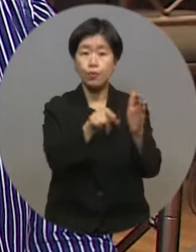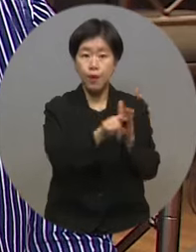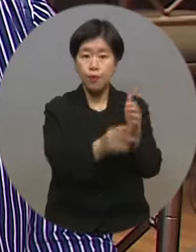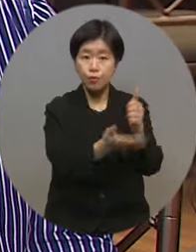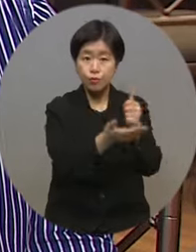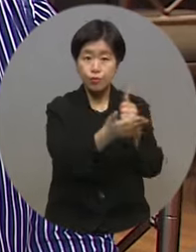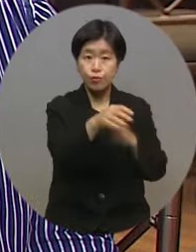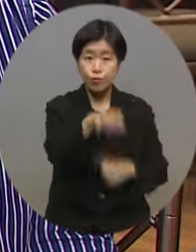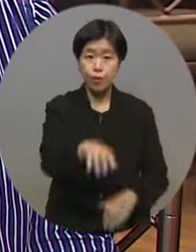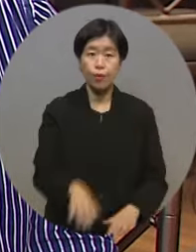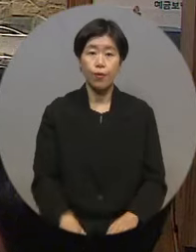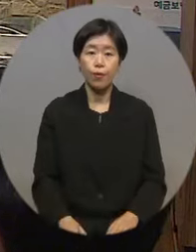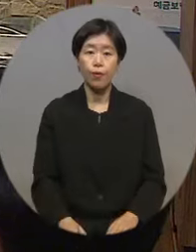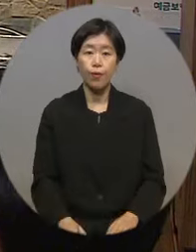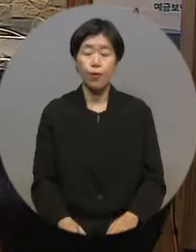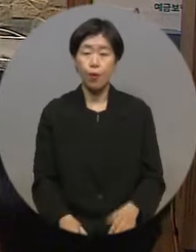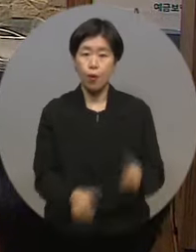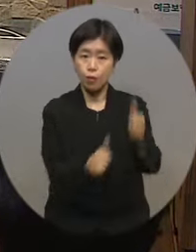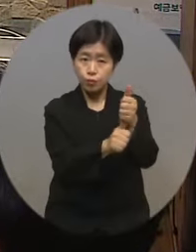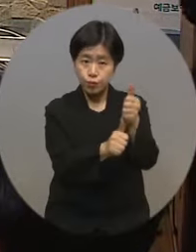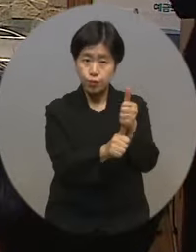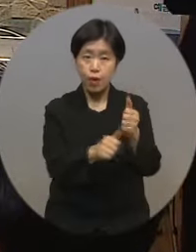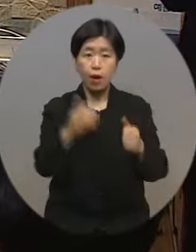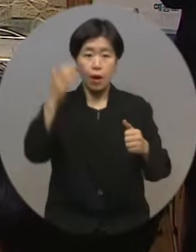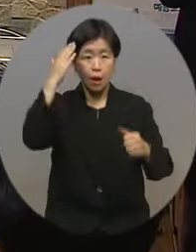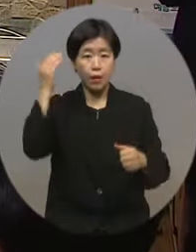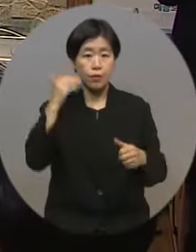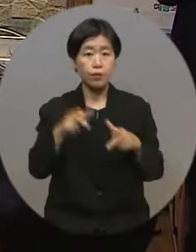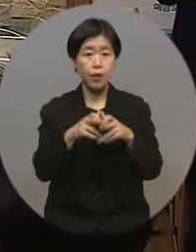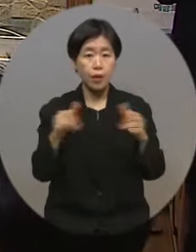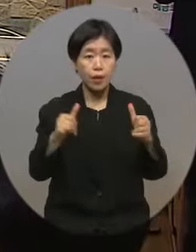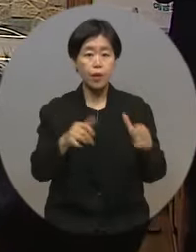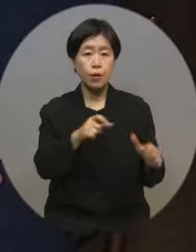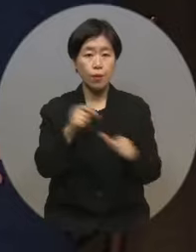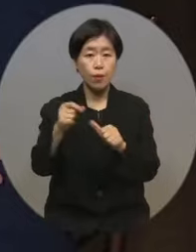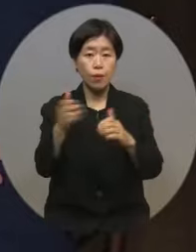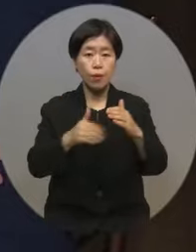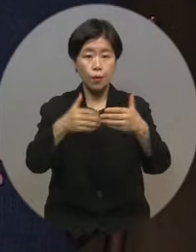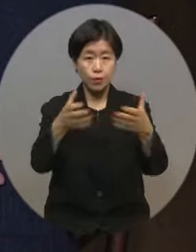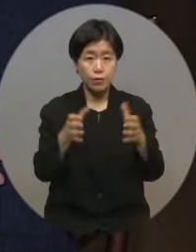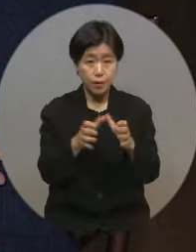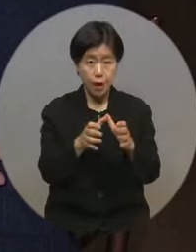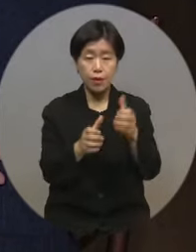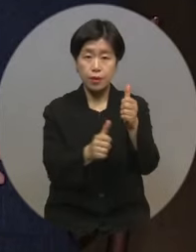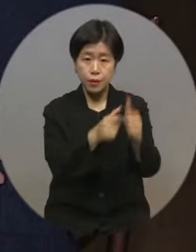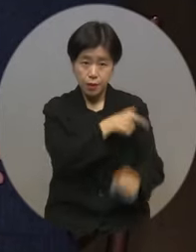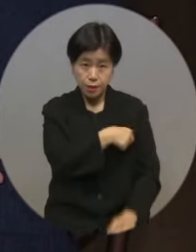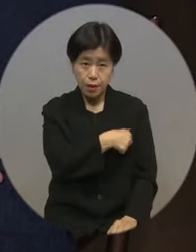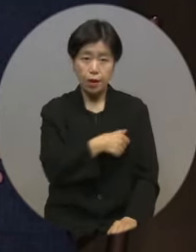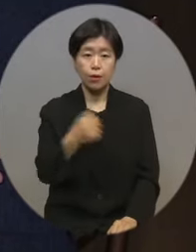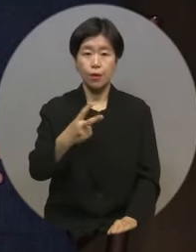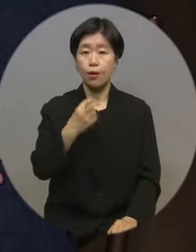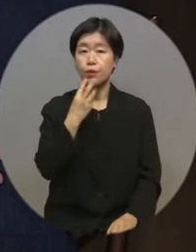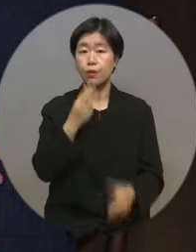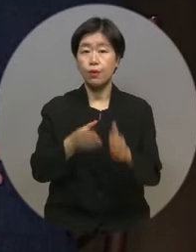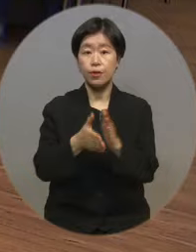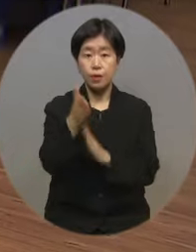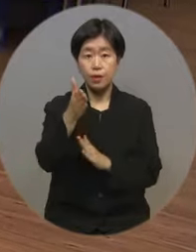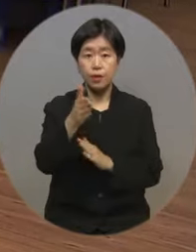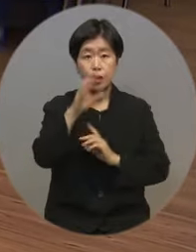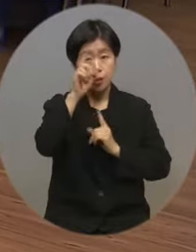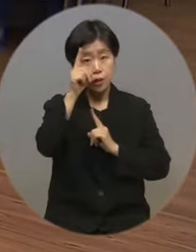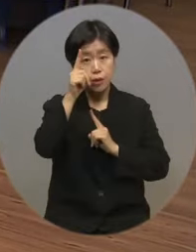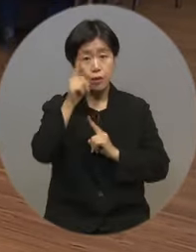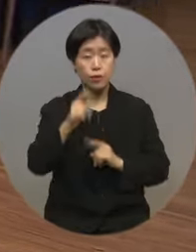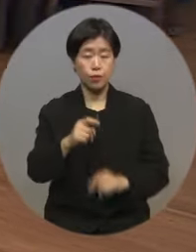장애인체육회 황재현 수석부회장, 한국장애인고용공단 차정훈 이사, 서울특별시의회 이종환